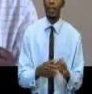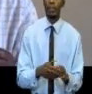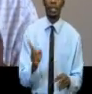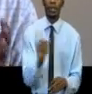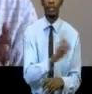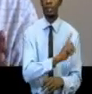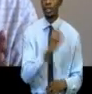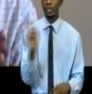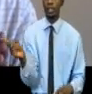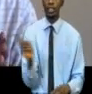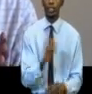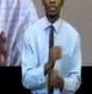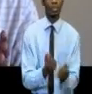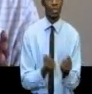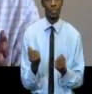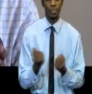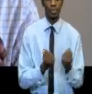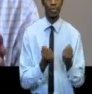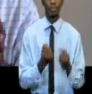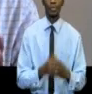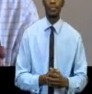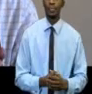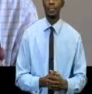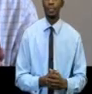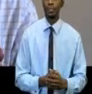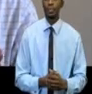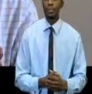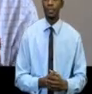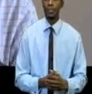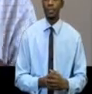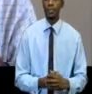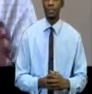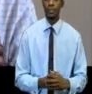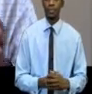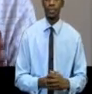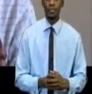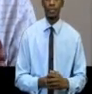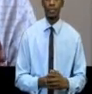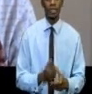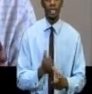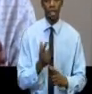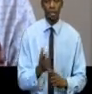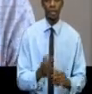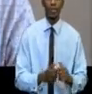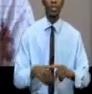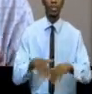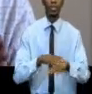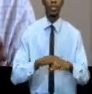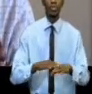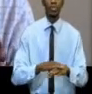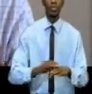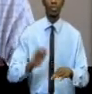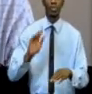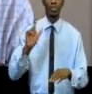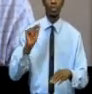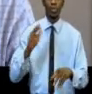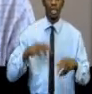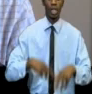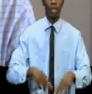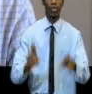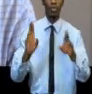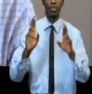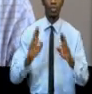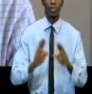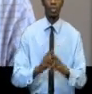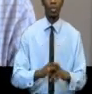seulement, manipuler les leviers de vitesse et puis rouler. Ils ne savent pas. Maintenant, sur la route, les conditions que ces